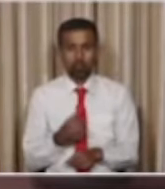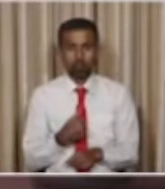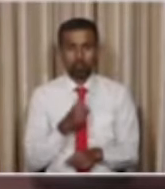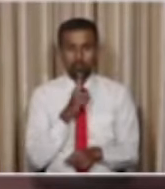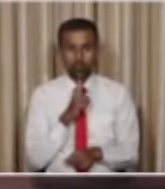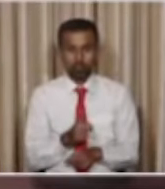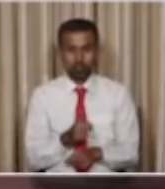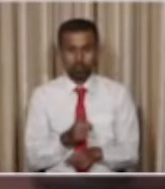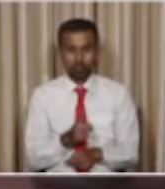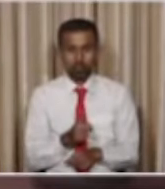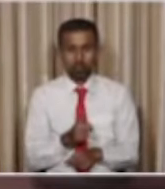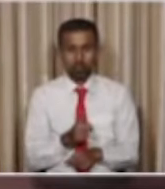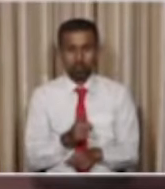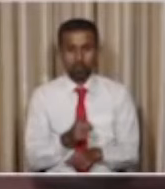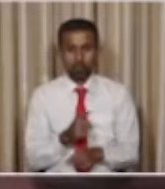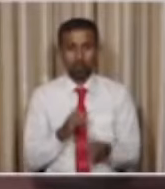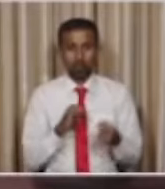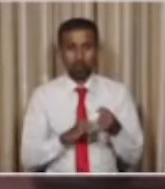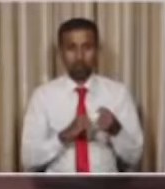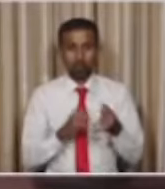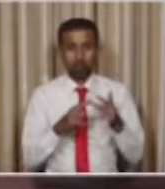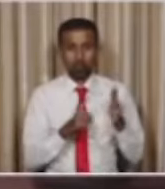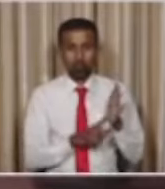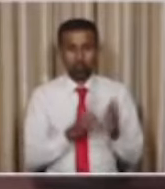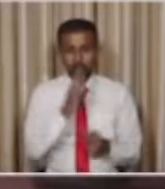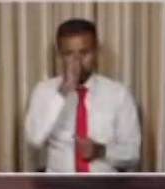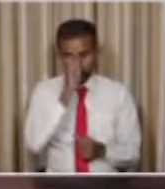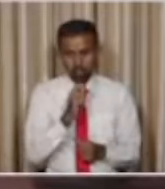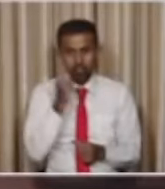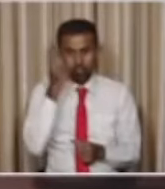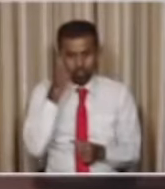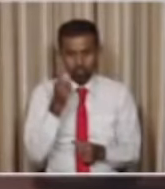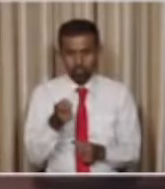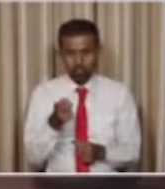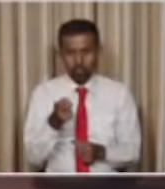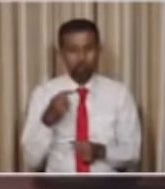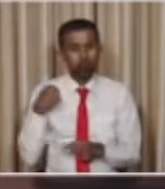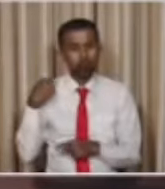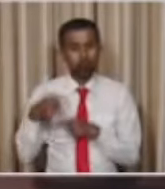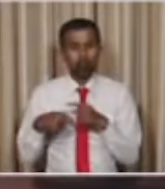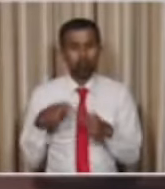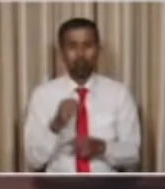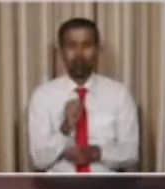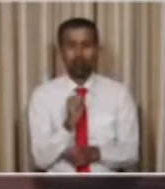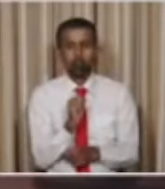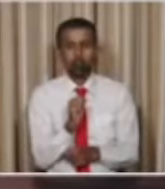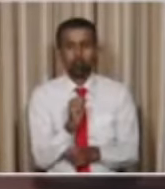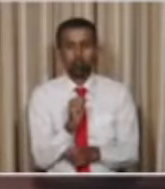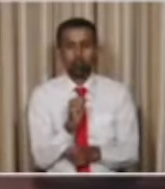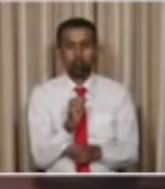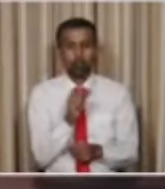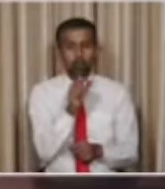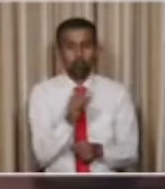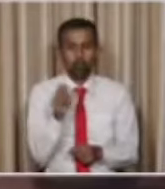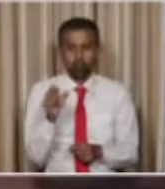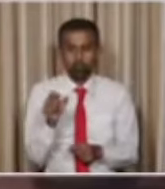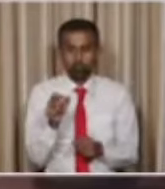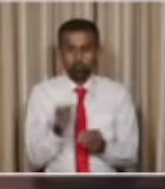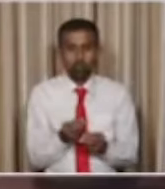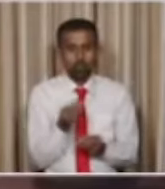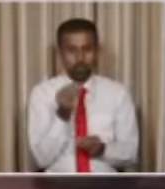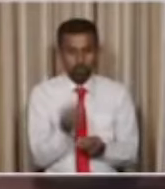මම කියන්නේ සාමාන්‍යයෙන් අපේ සුසිල් ප්‍රේමජාන තමතුමා දන්නවා සාමාන්‍ය මොකක් සම්ප්‍රදාය උනේ. කතිකව ඉදිරිපත් කළා